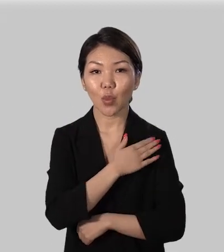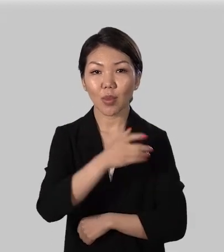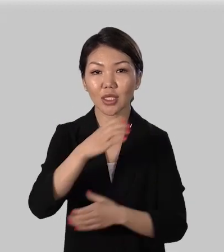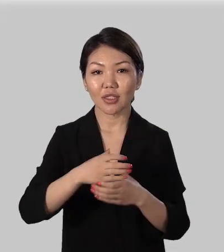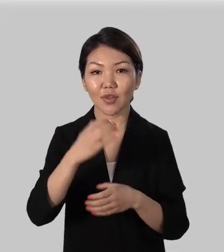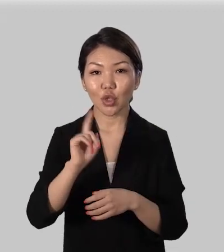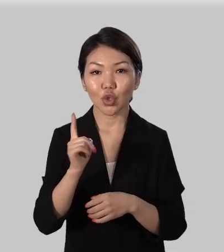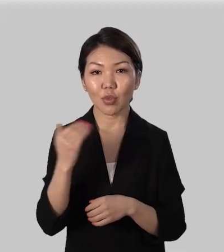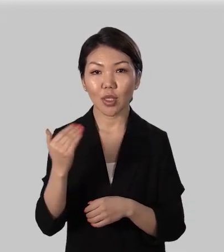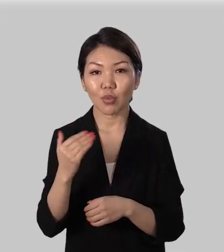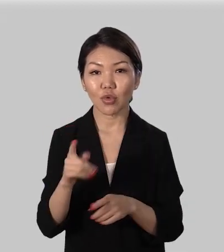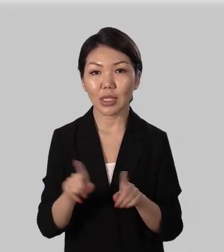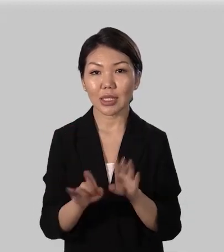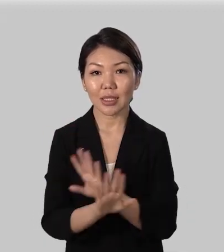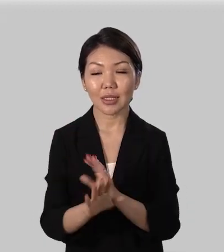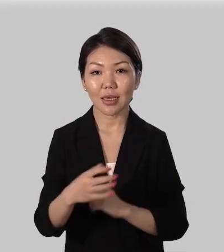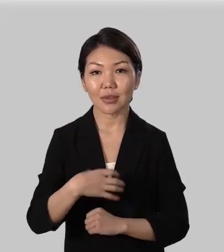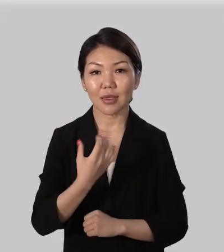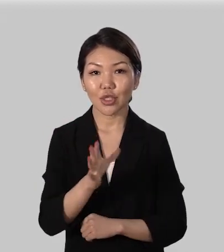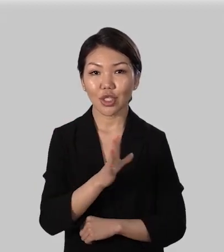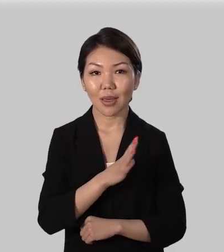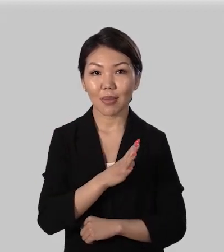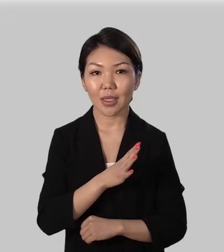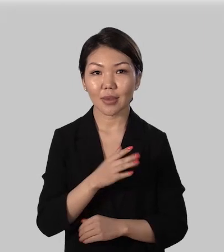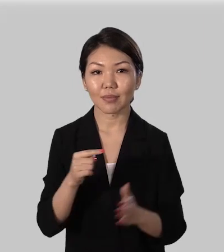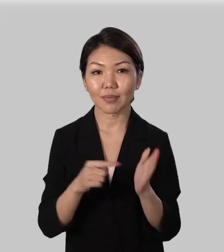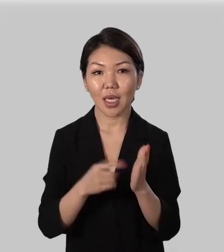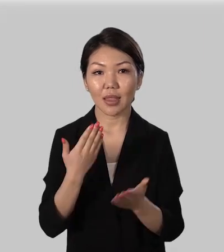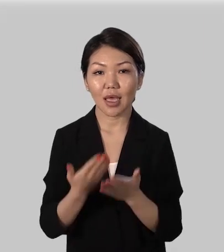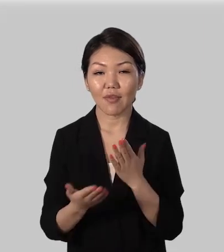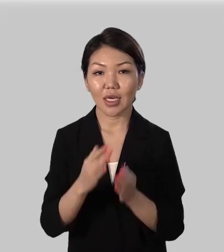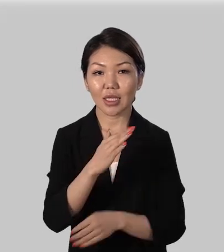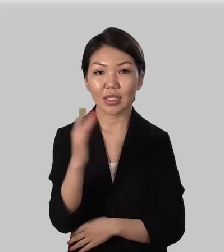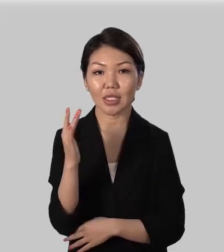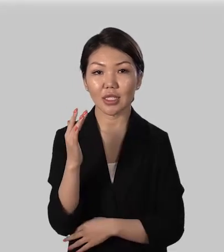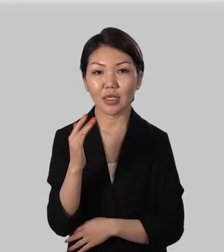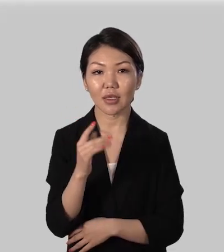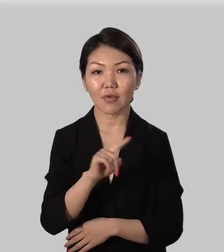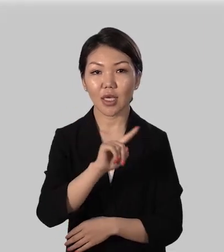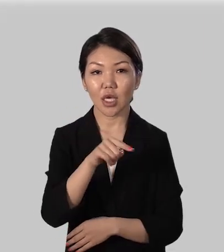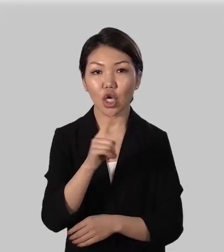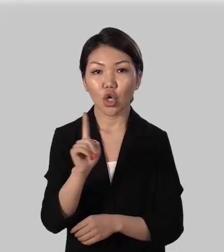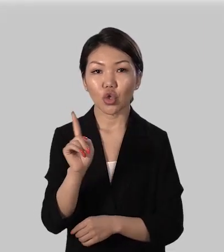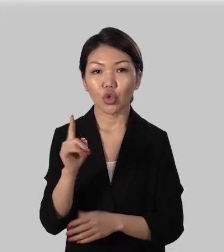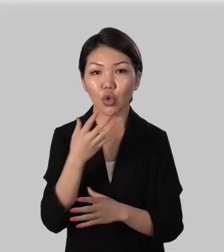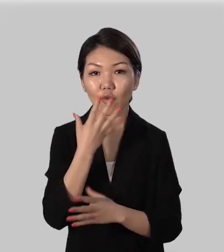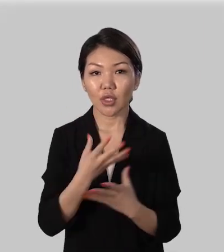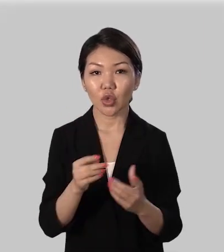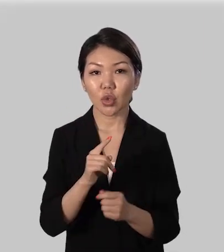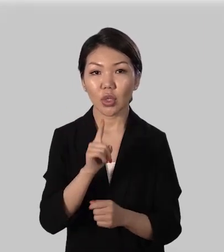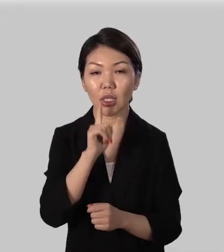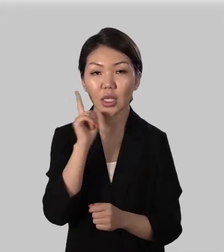наверно деревья что весной не зеленеют это те которые застыли от